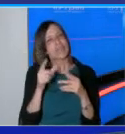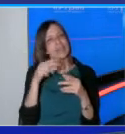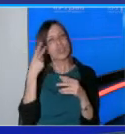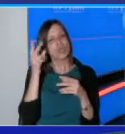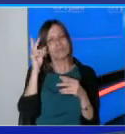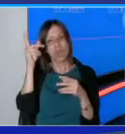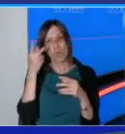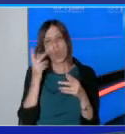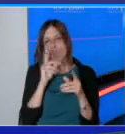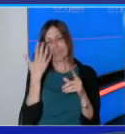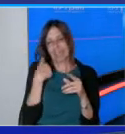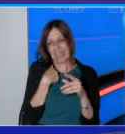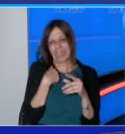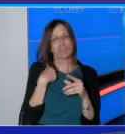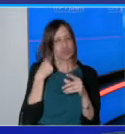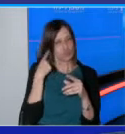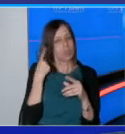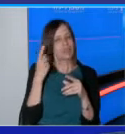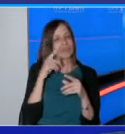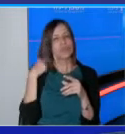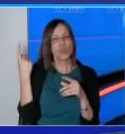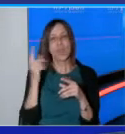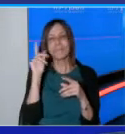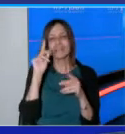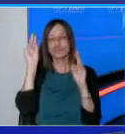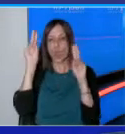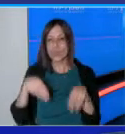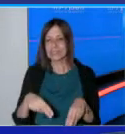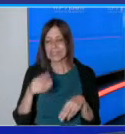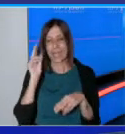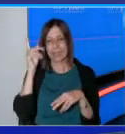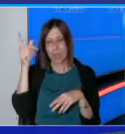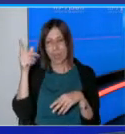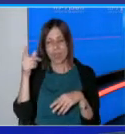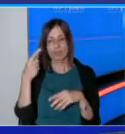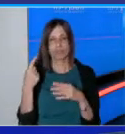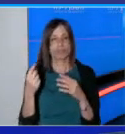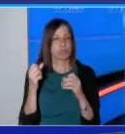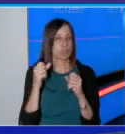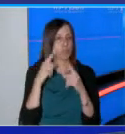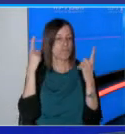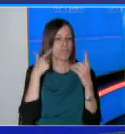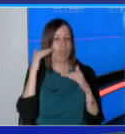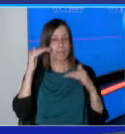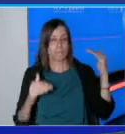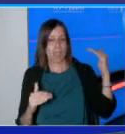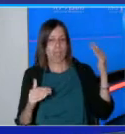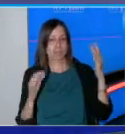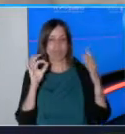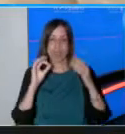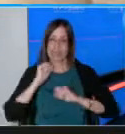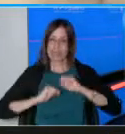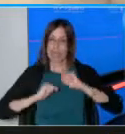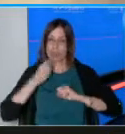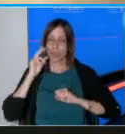בחול, לא שאני הייתי, כן, אבל אני שומעת מכולם, כל מי שחוזר מחול, נדהם הפער של